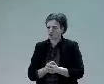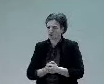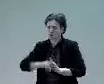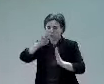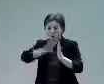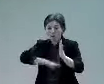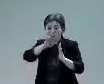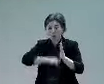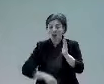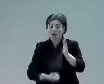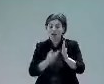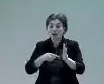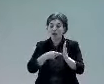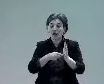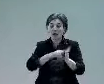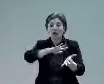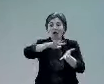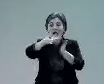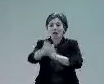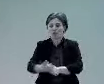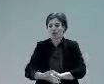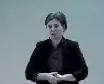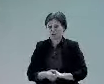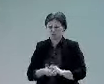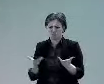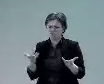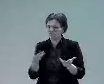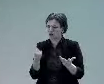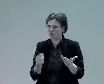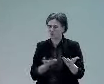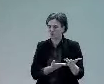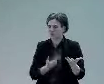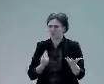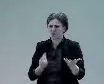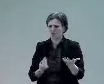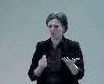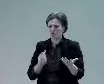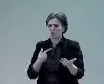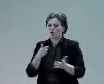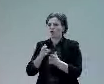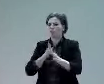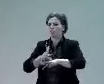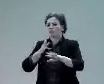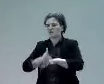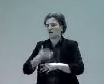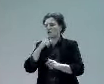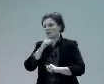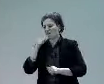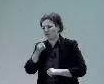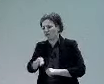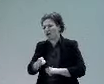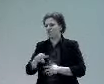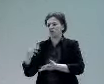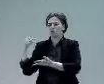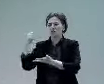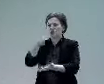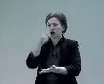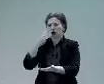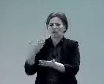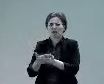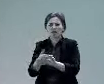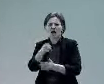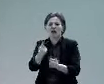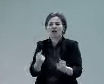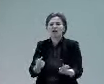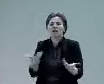piano di adattamento ai cambiamenti climatici con misure efficaci, immediate e con delle risorse adeguate? Questo